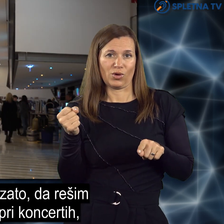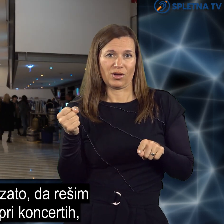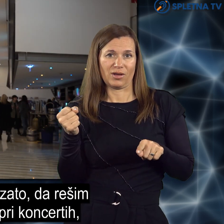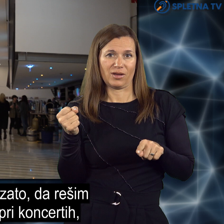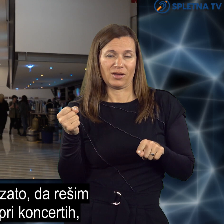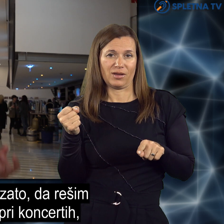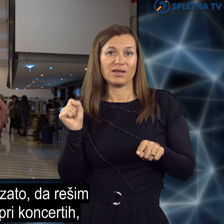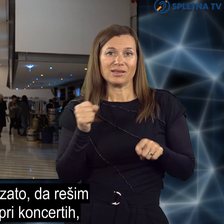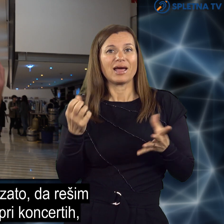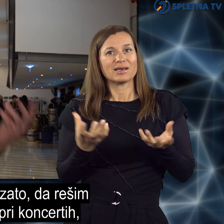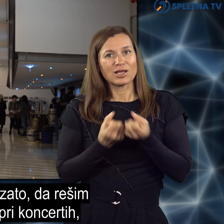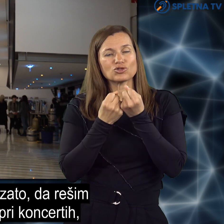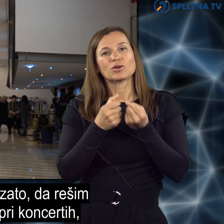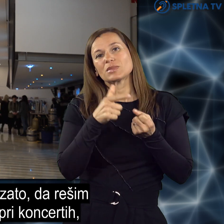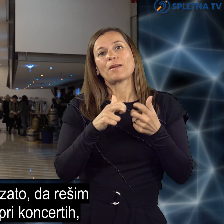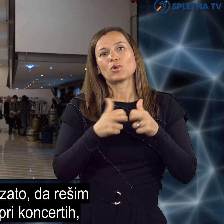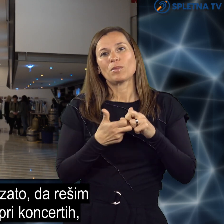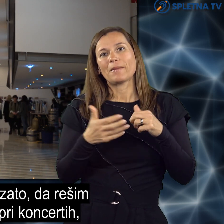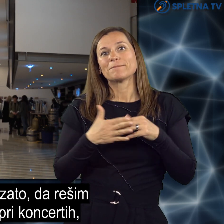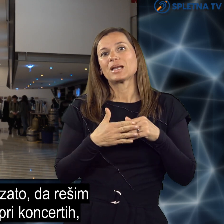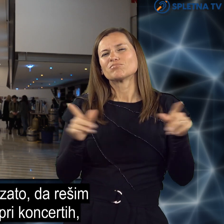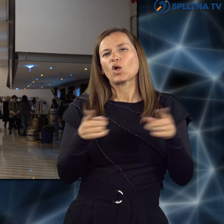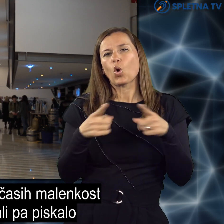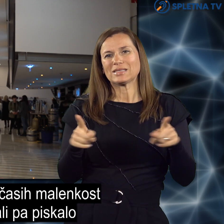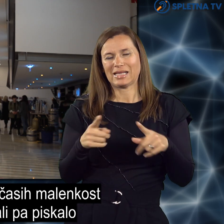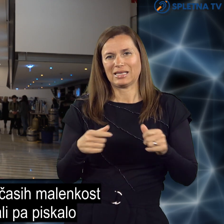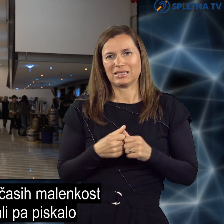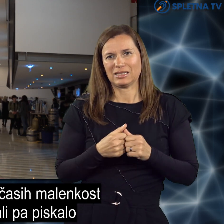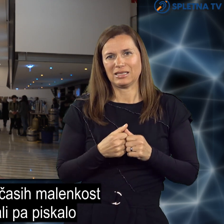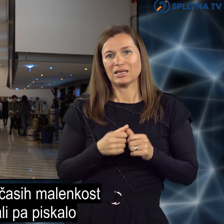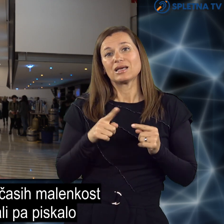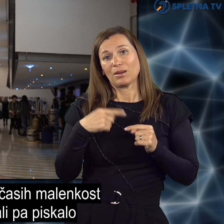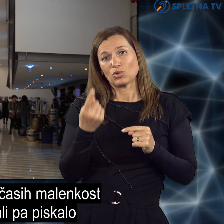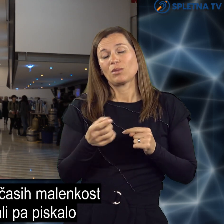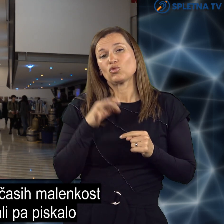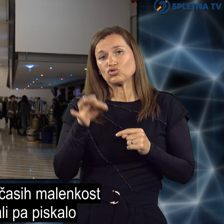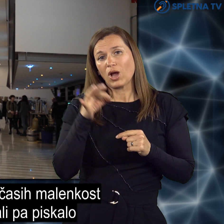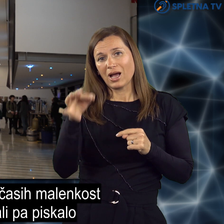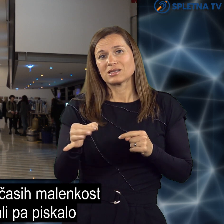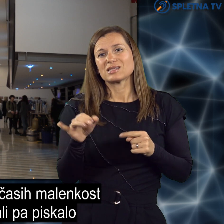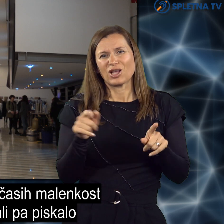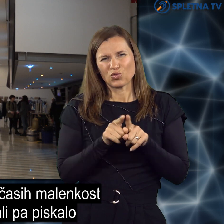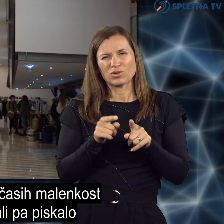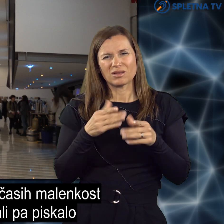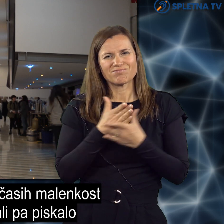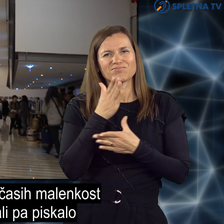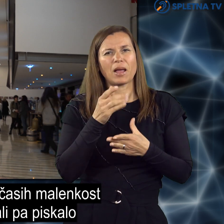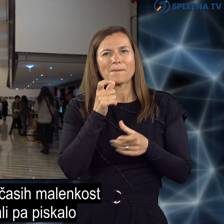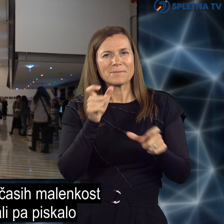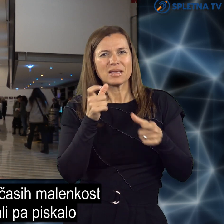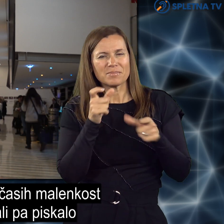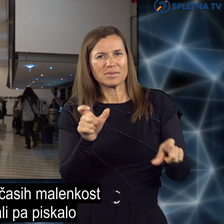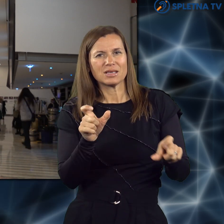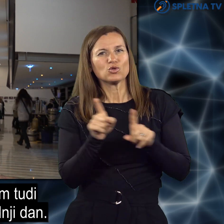zato, da rešim ta problem pri koncertih, ne, ker potem mi je tudi včasih malenkost zapiskalo